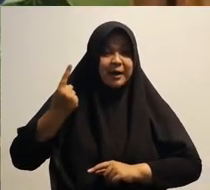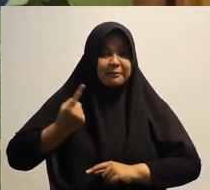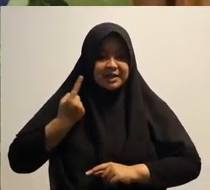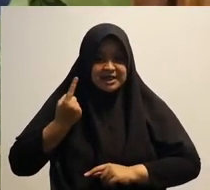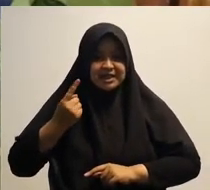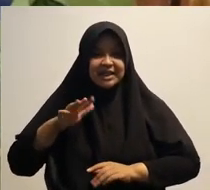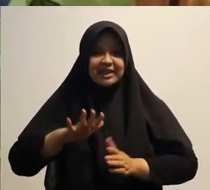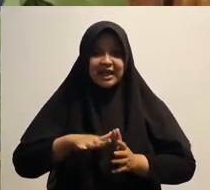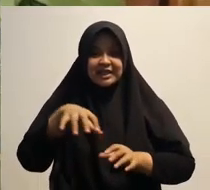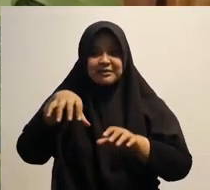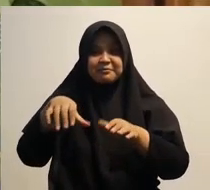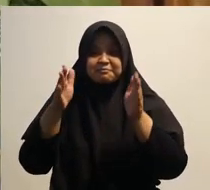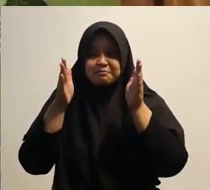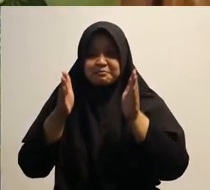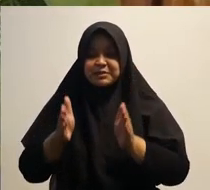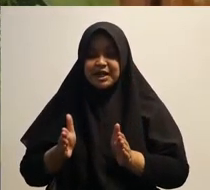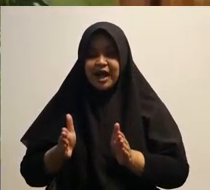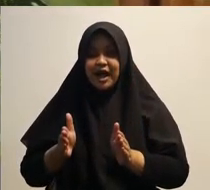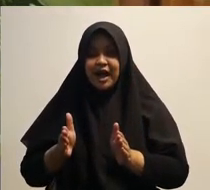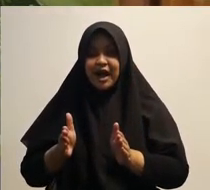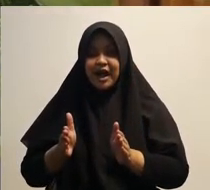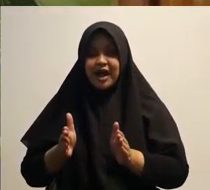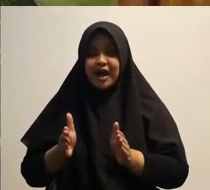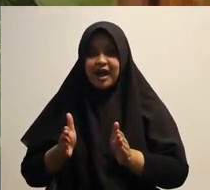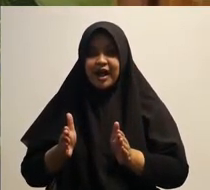publik, kemudian di bidang